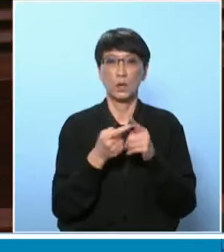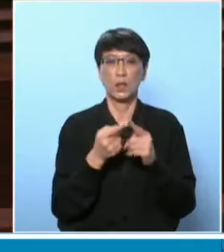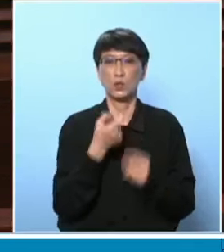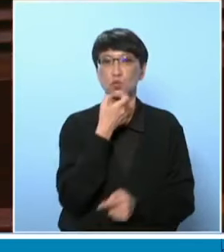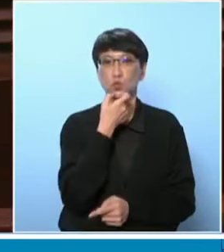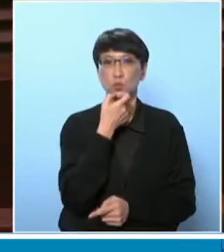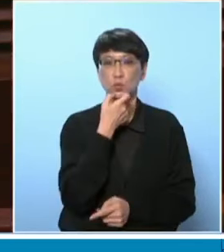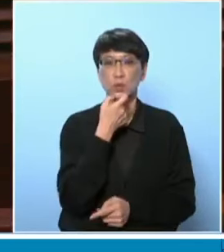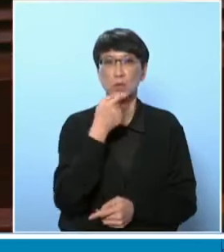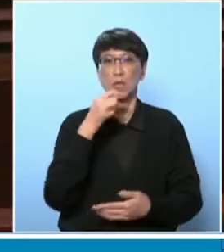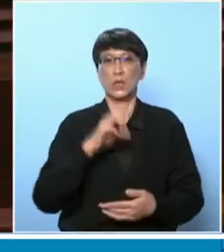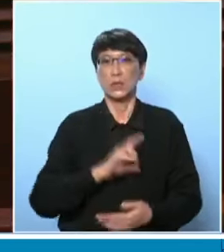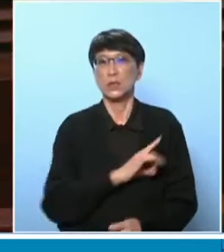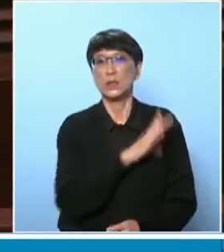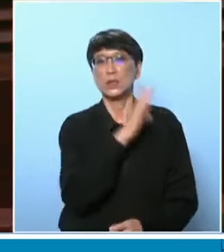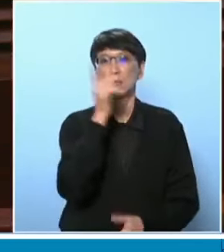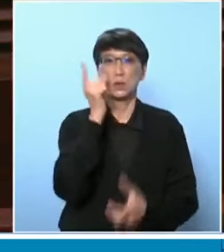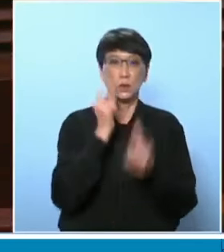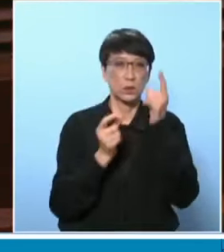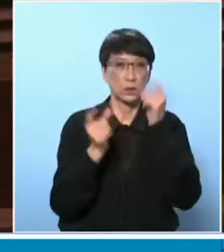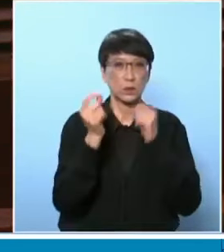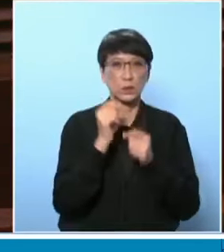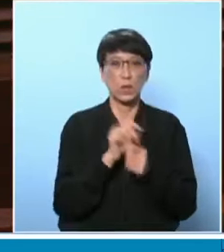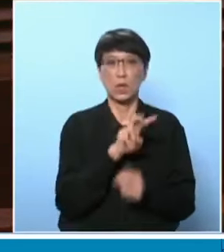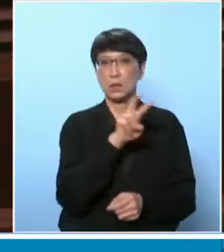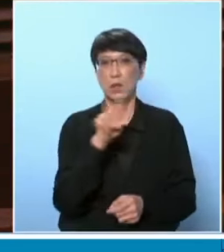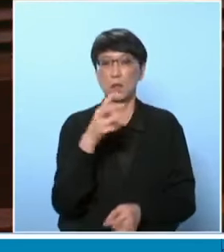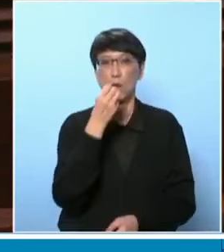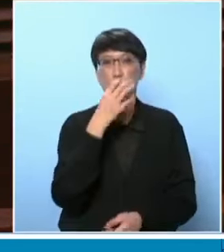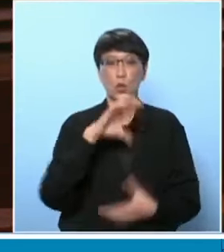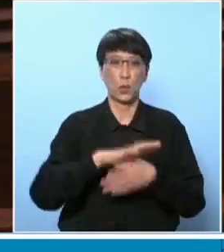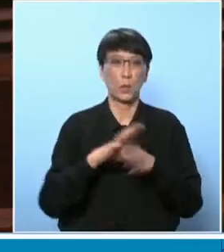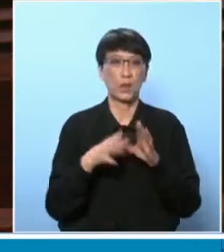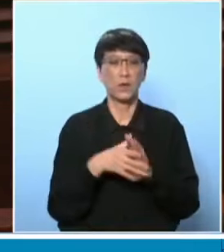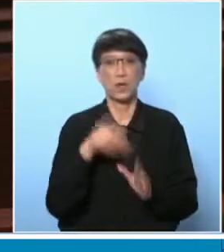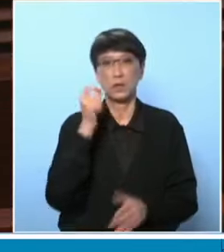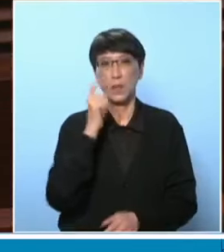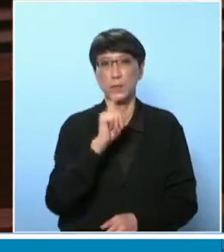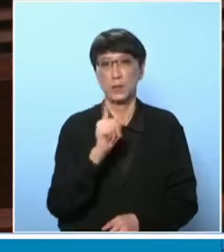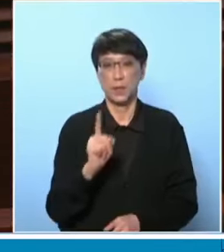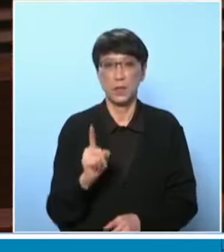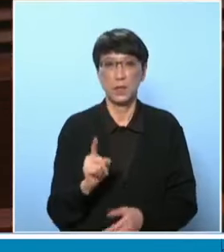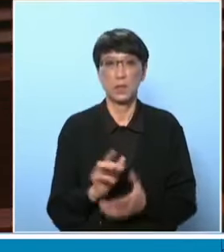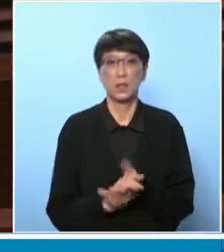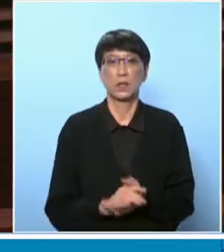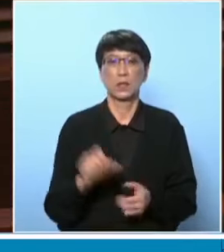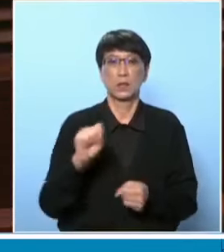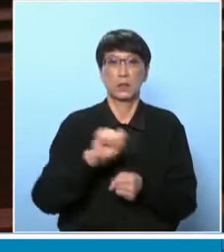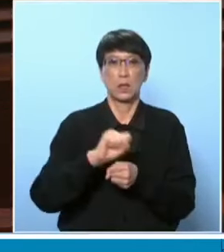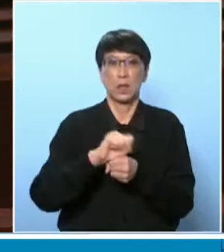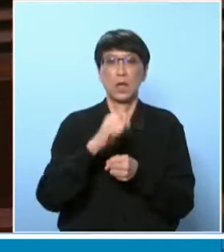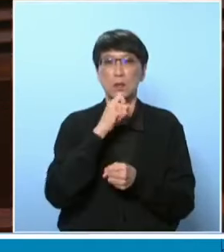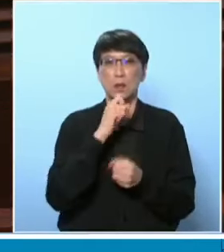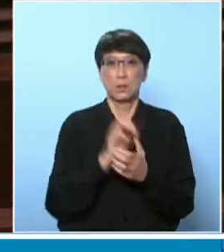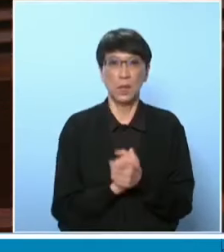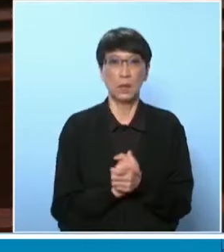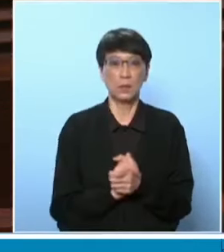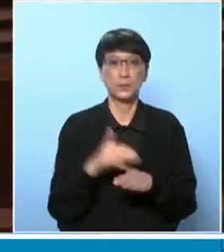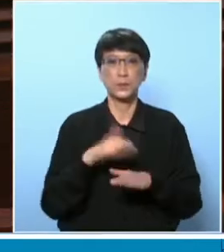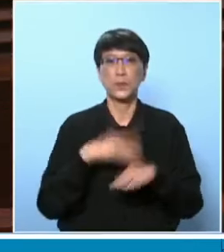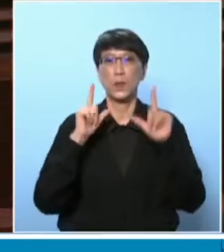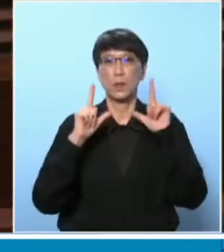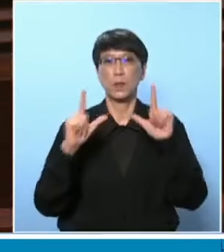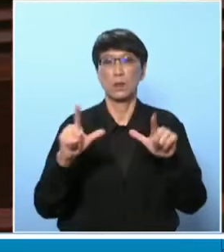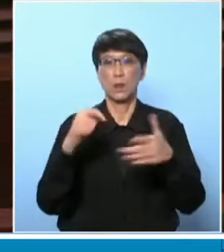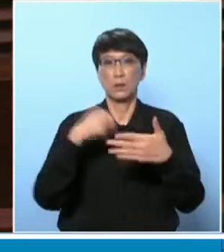喜歡一些深度旅遊，更加喜歡探索香港的文化特色的設施，我們都相繼落成。正如在主體答